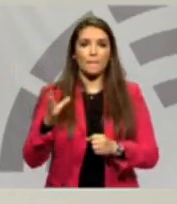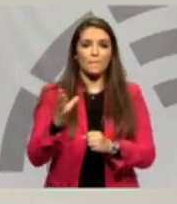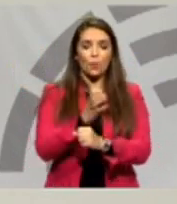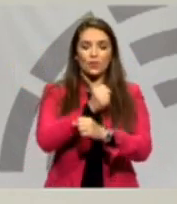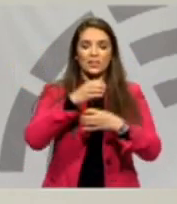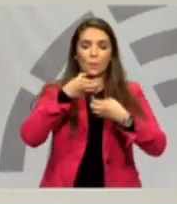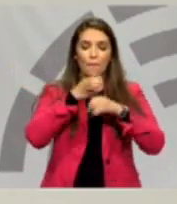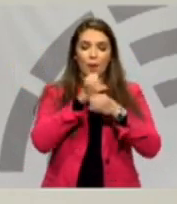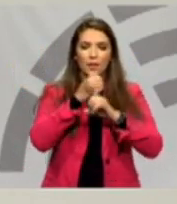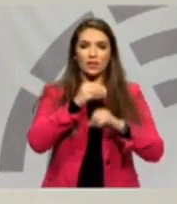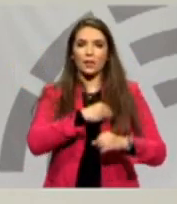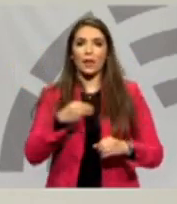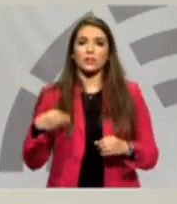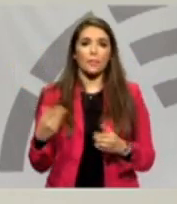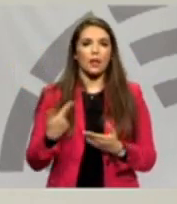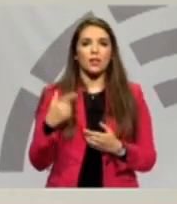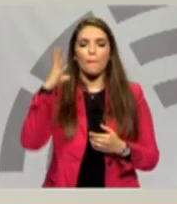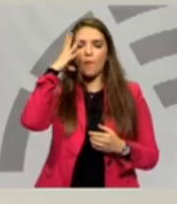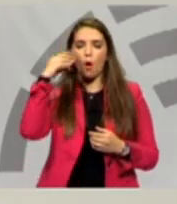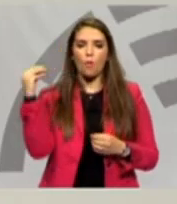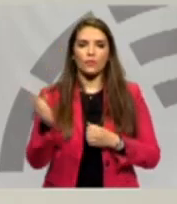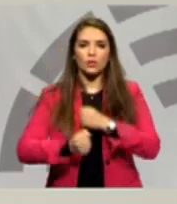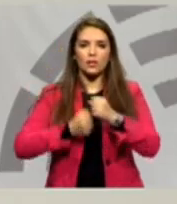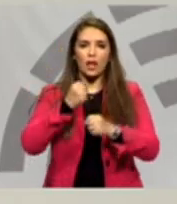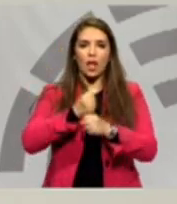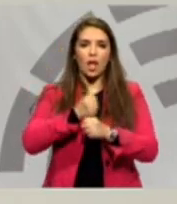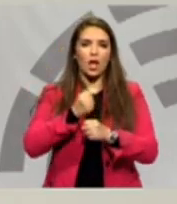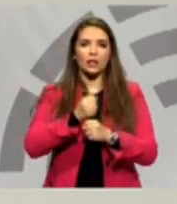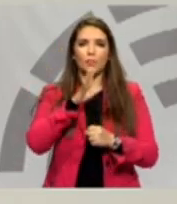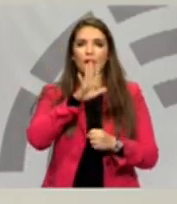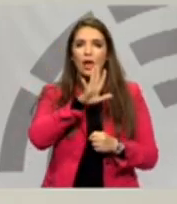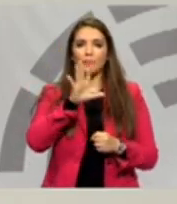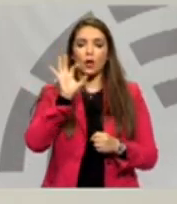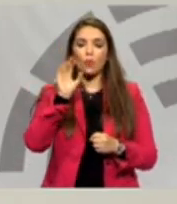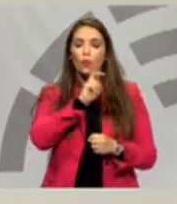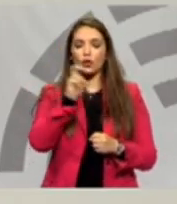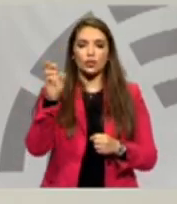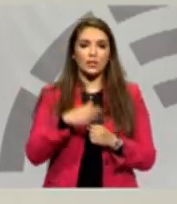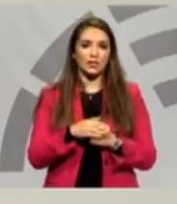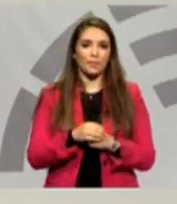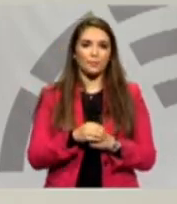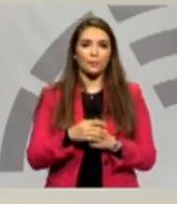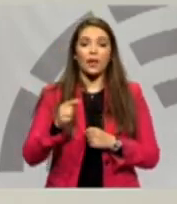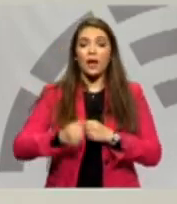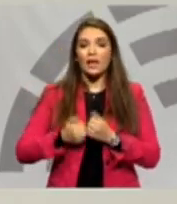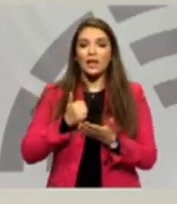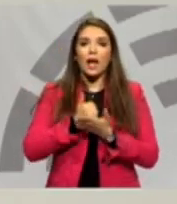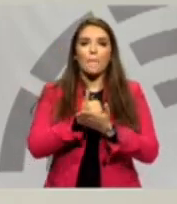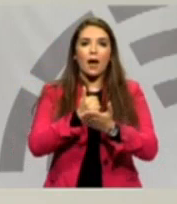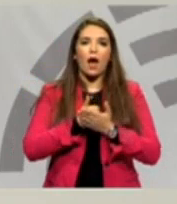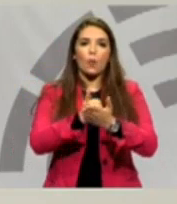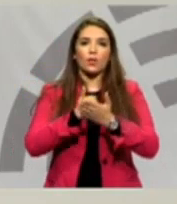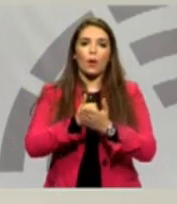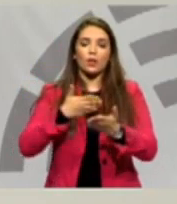الصحه خبره 25 سنه في مجال الوظيفه العموميه وحسن التسيير جيت نحطها في خدمه منطقتي وبلادي